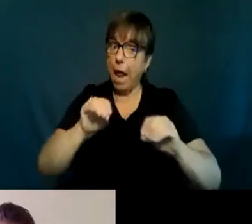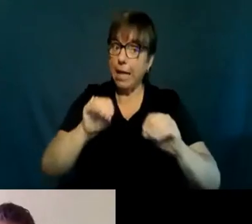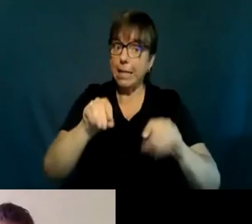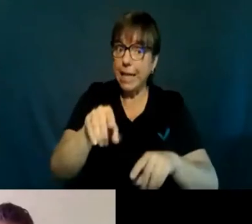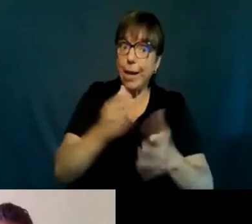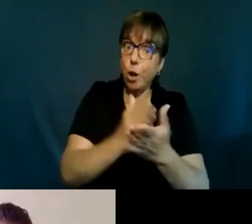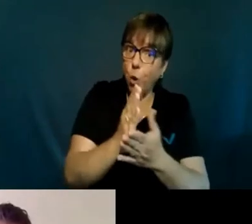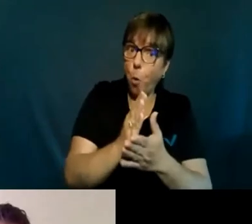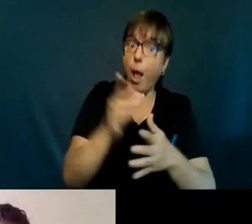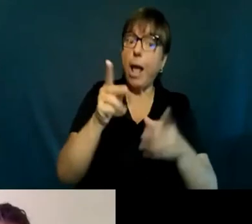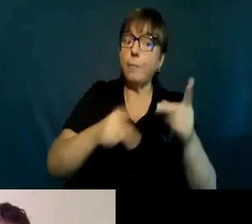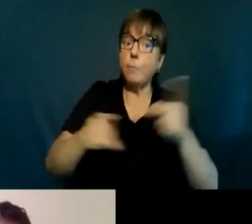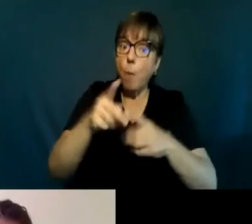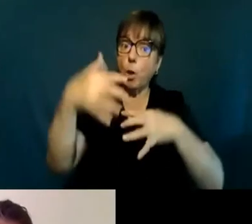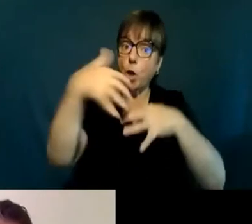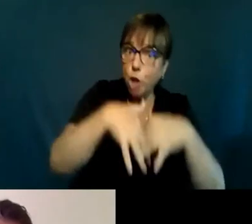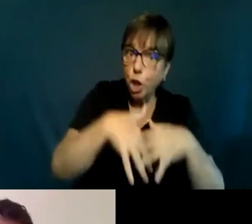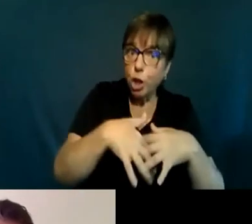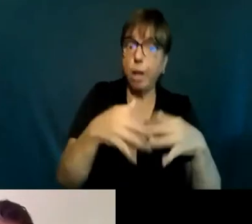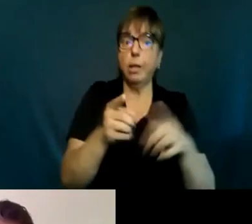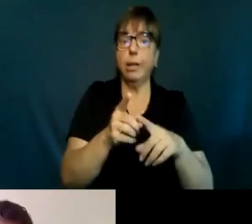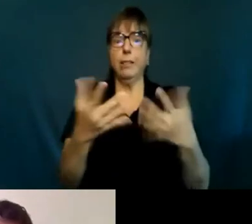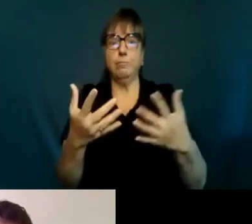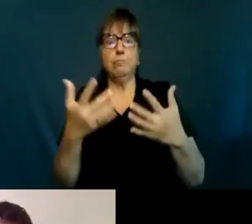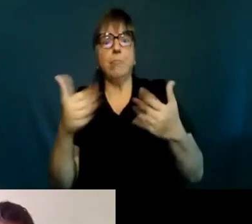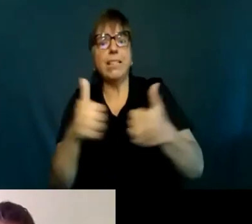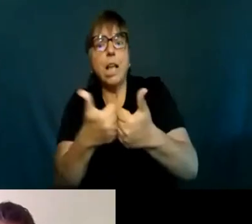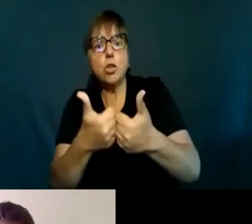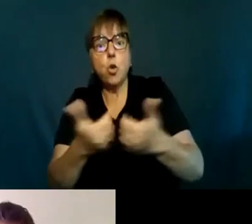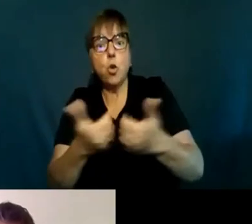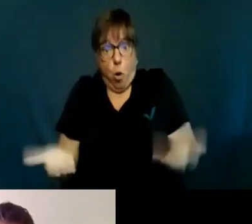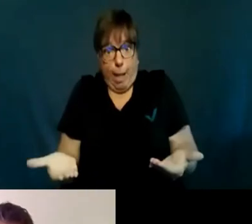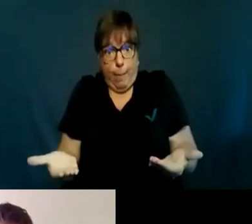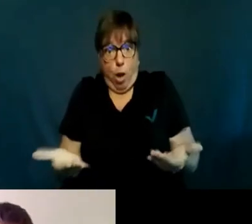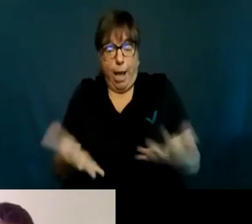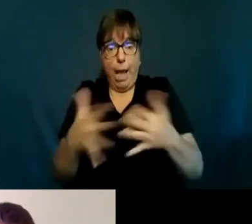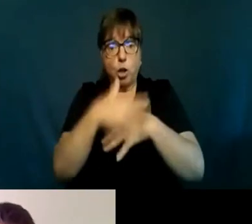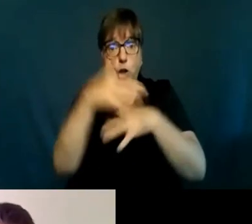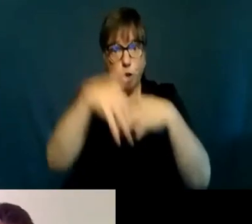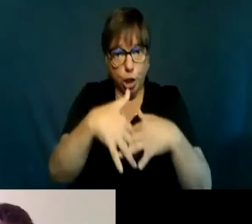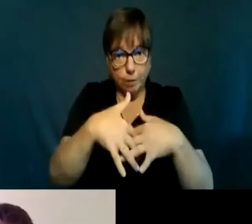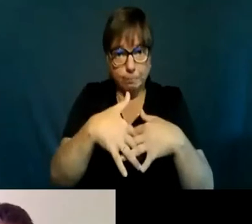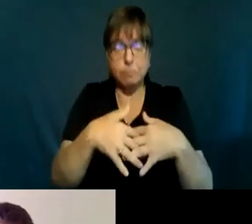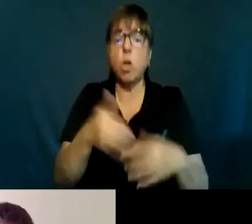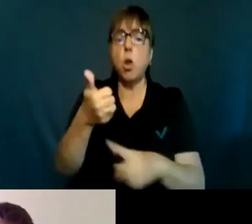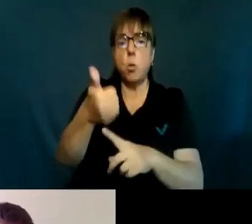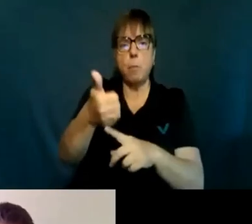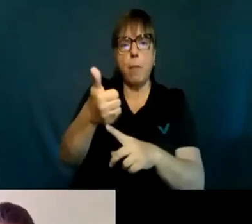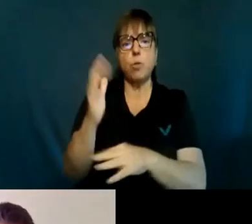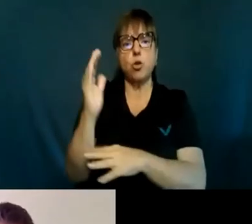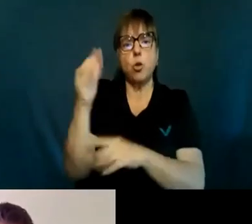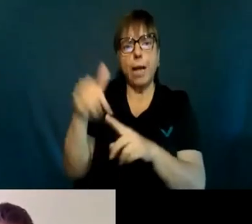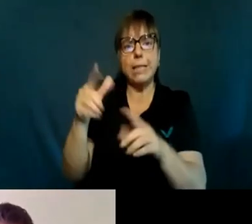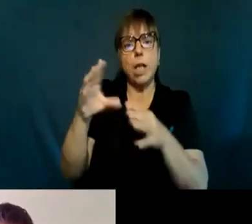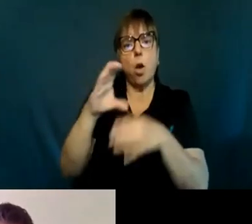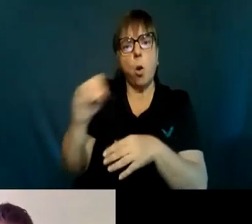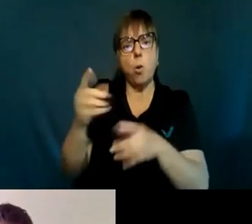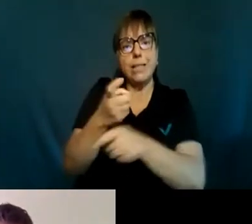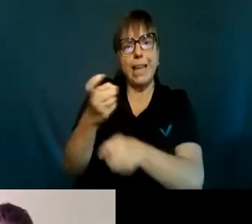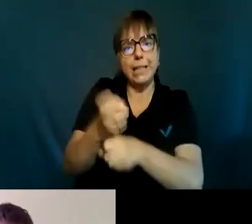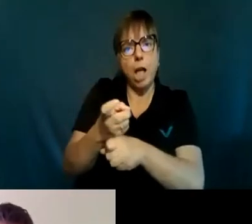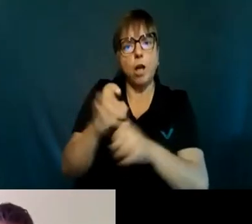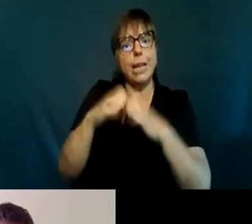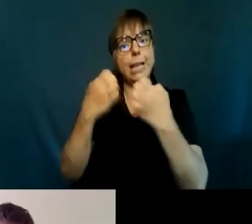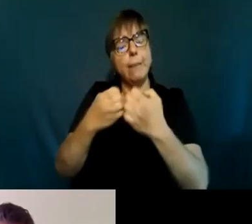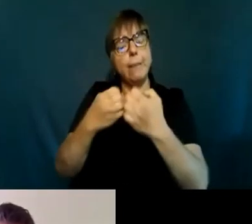le droit des peuples autochtones et les enjeux contemporains autochtones. Entre autres, il était juriste et co-directeur de l'équipe de recherche au travail